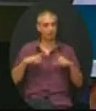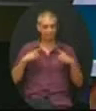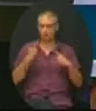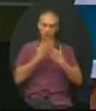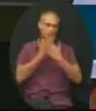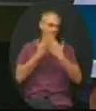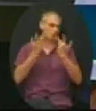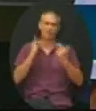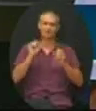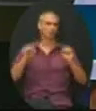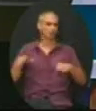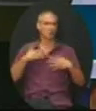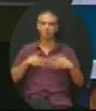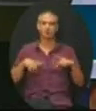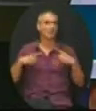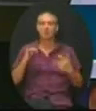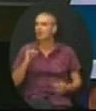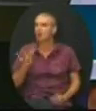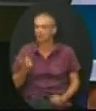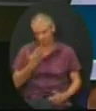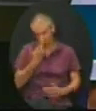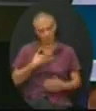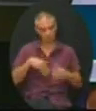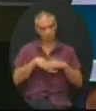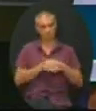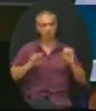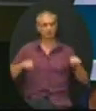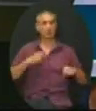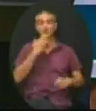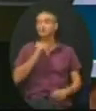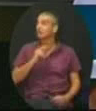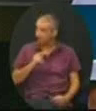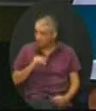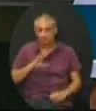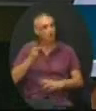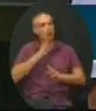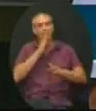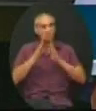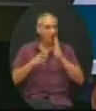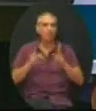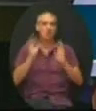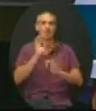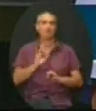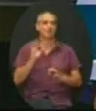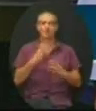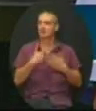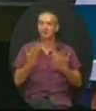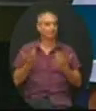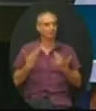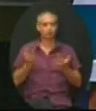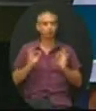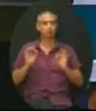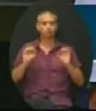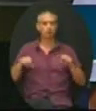ברור תחת איזה שלטון הם רוצים לחיות. מה? ברור שתחת השלטון הישראלי, עם כל תחלואה, ועדיין אין שום